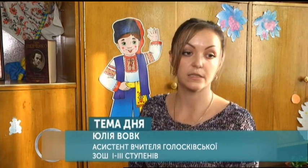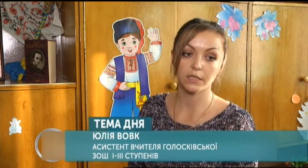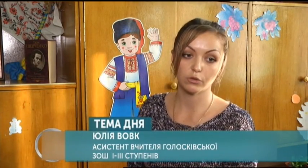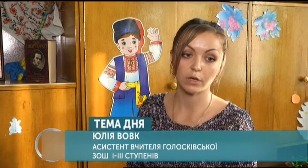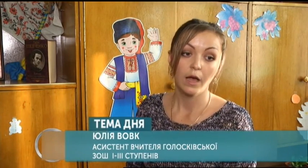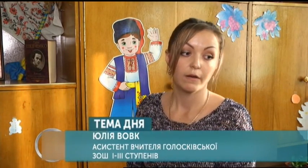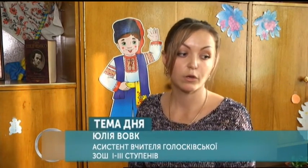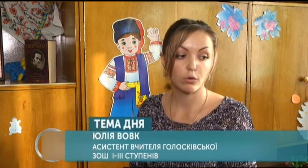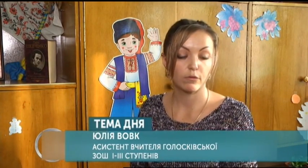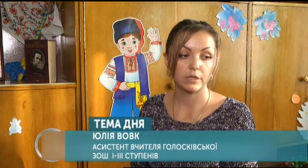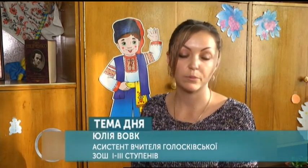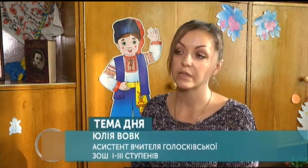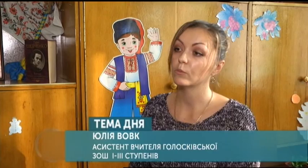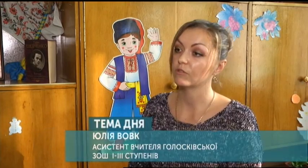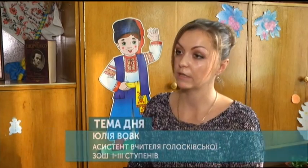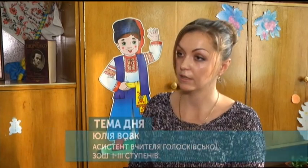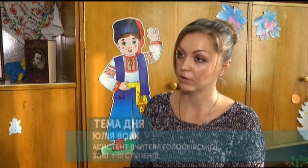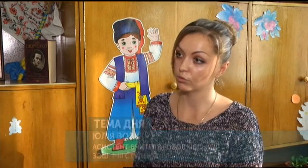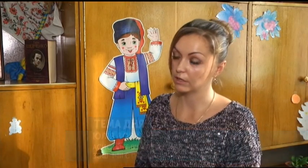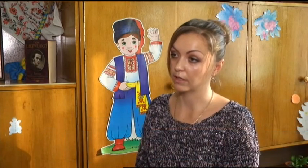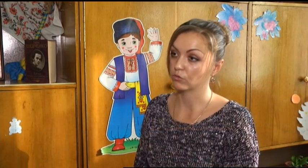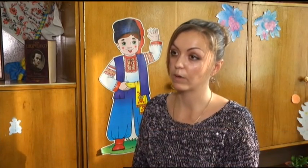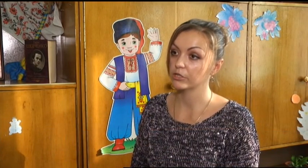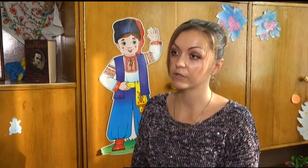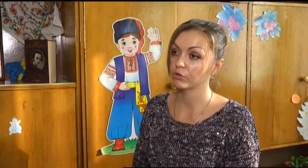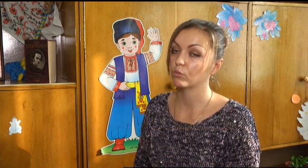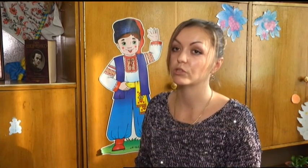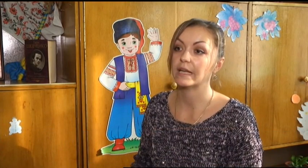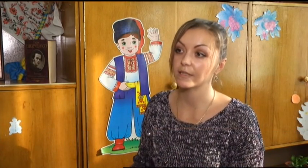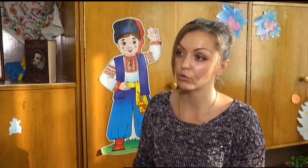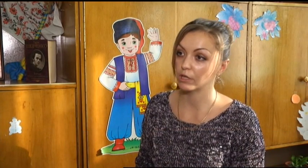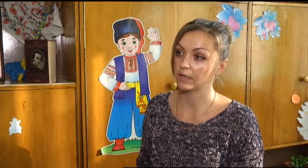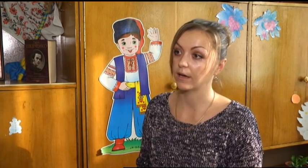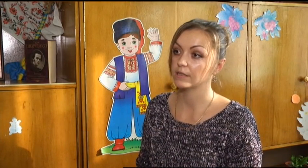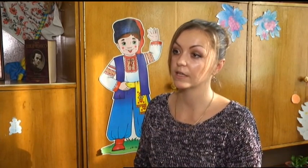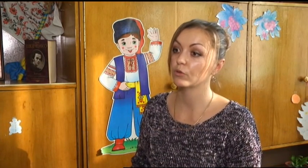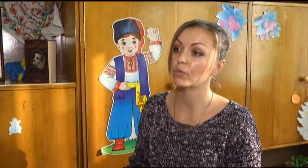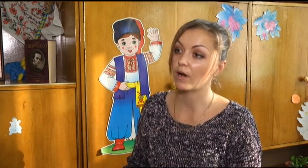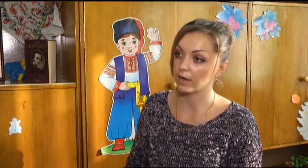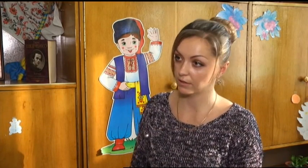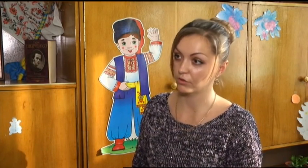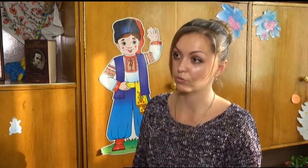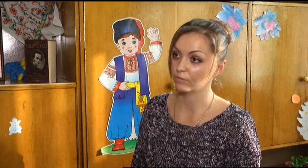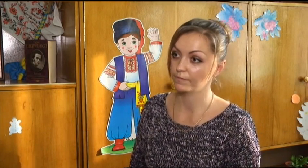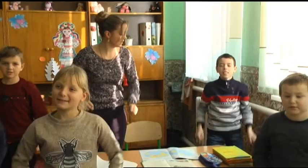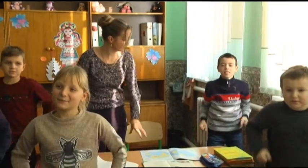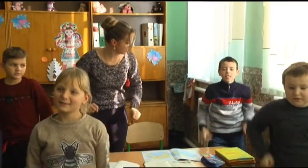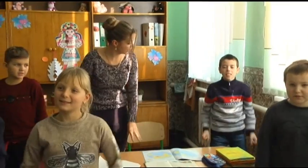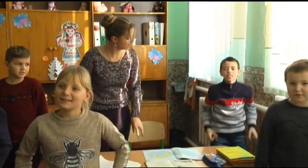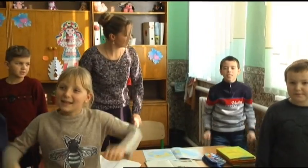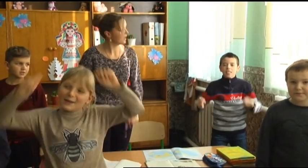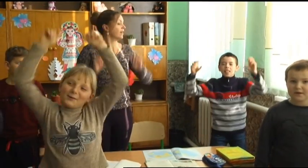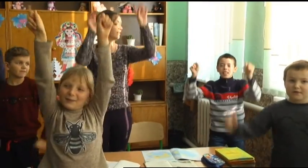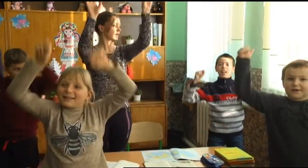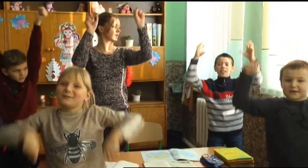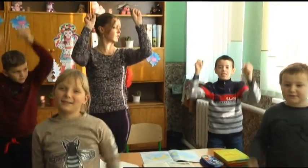виховує, а діток виховує підтримувати таку дитинку, бачити в ньому не недоліки, а тільки допомогти.